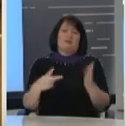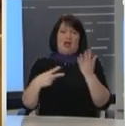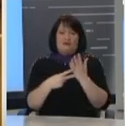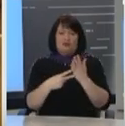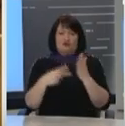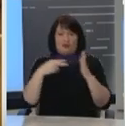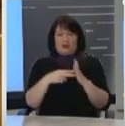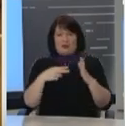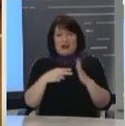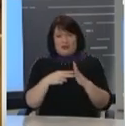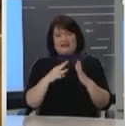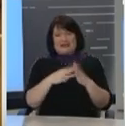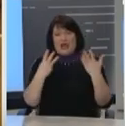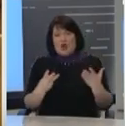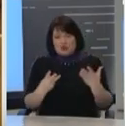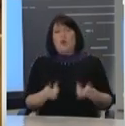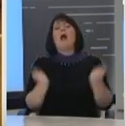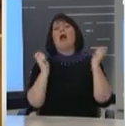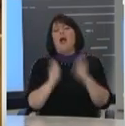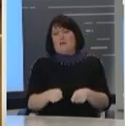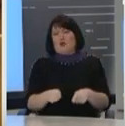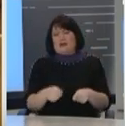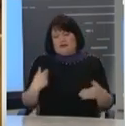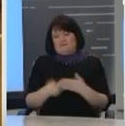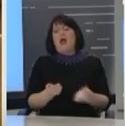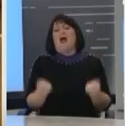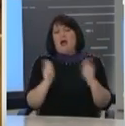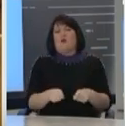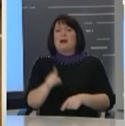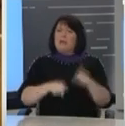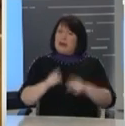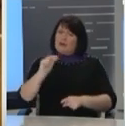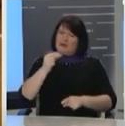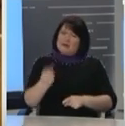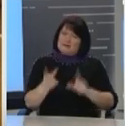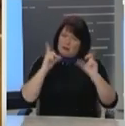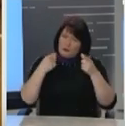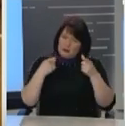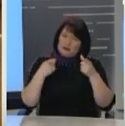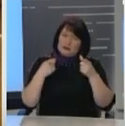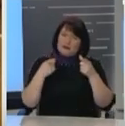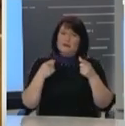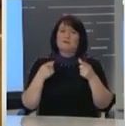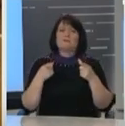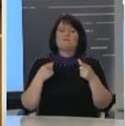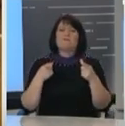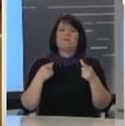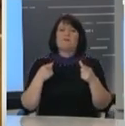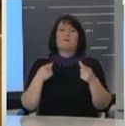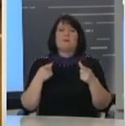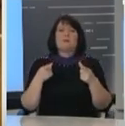του 2018. Και κάποια στελέχη της Νέας